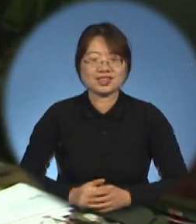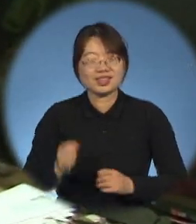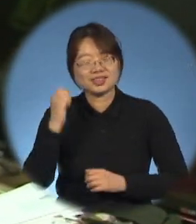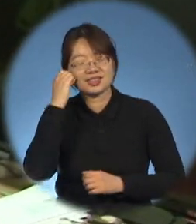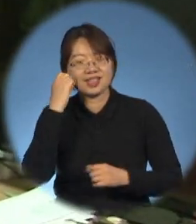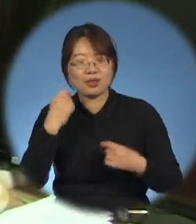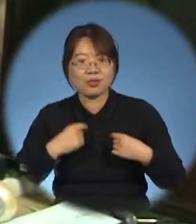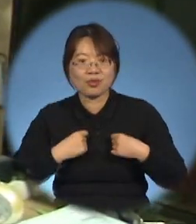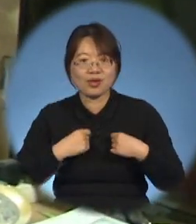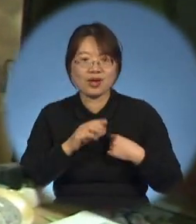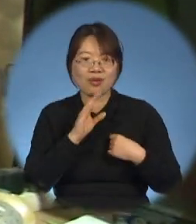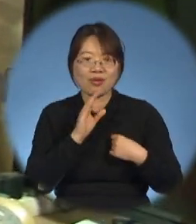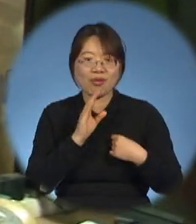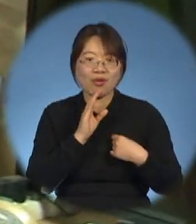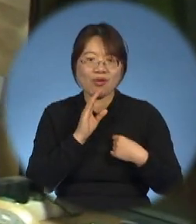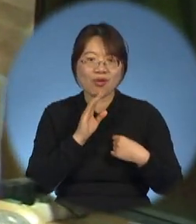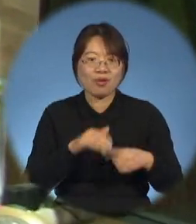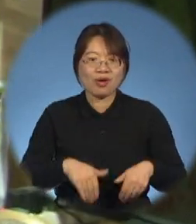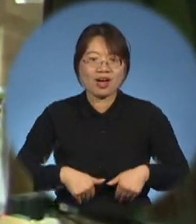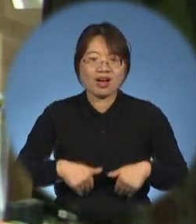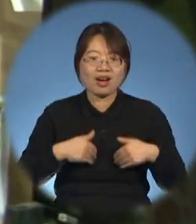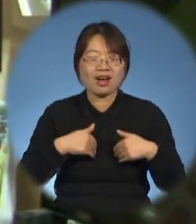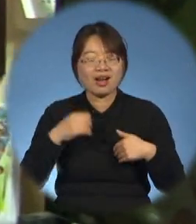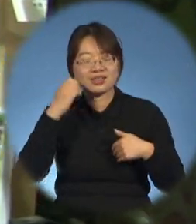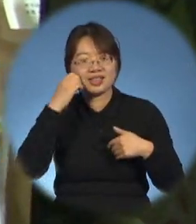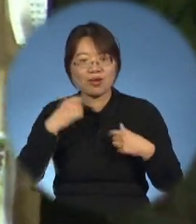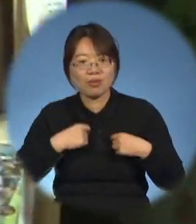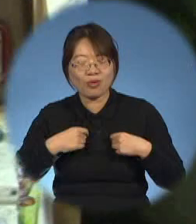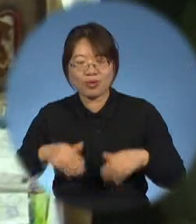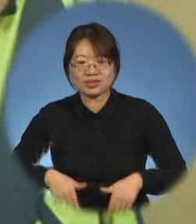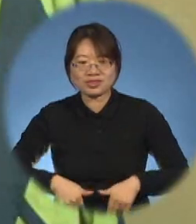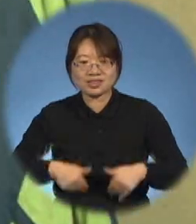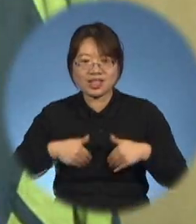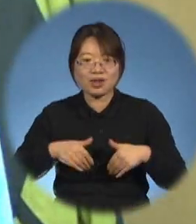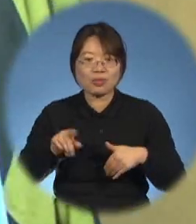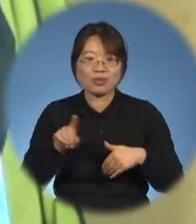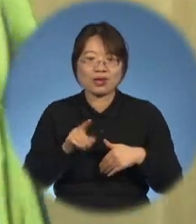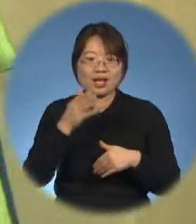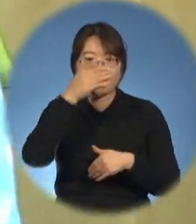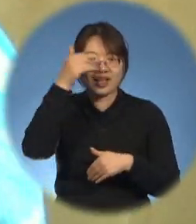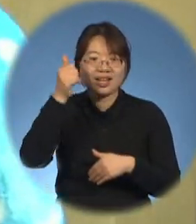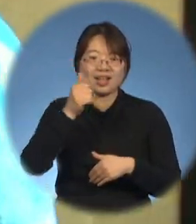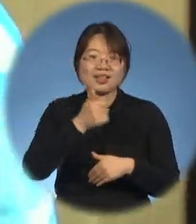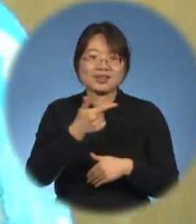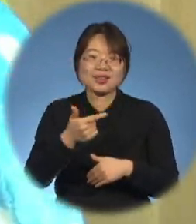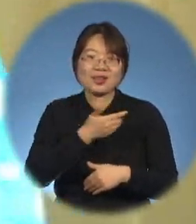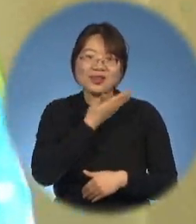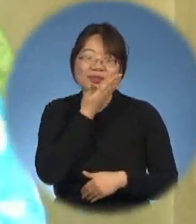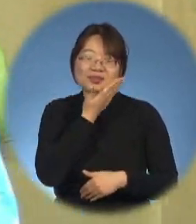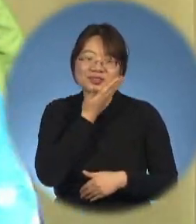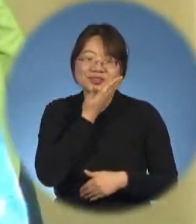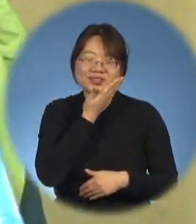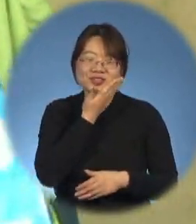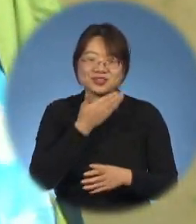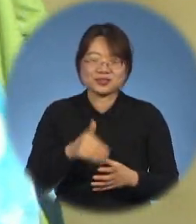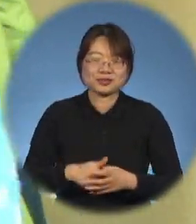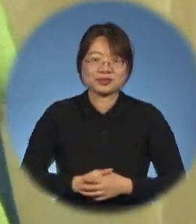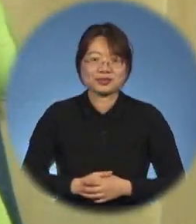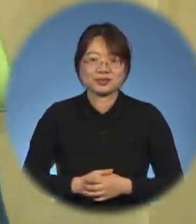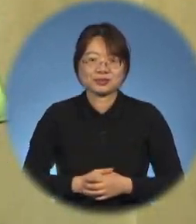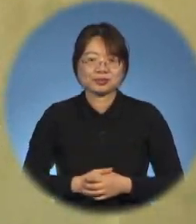5 이렇게 싸우는 점을 6.5 저에게 따뜻한 택하라 할아버지 너무 귀여워 죽겠어